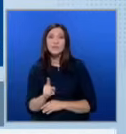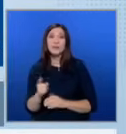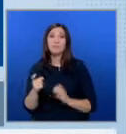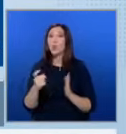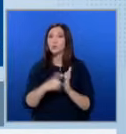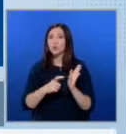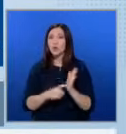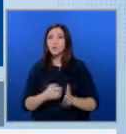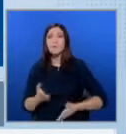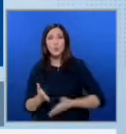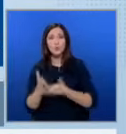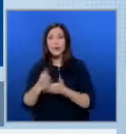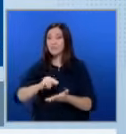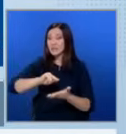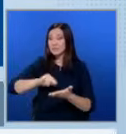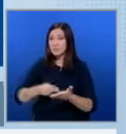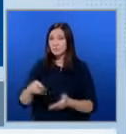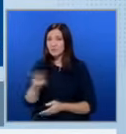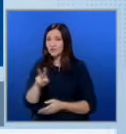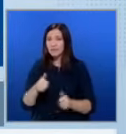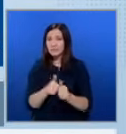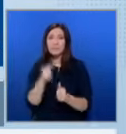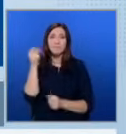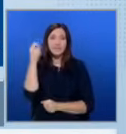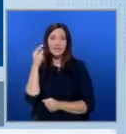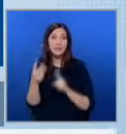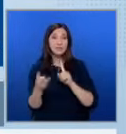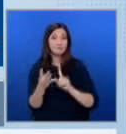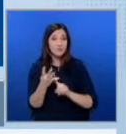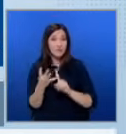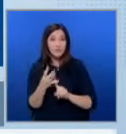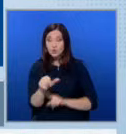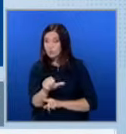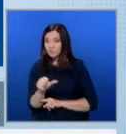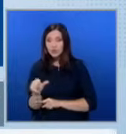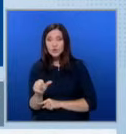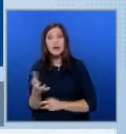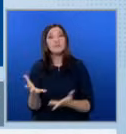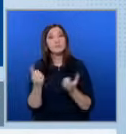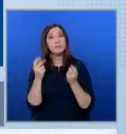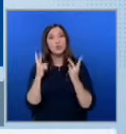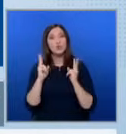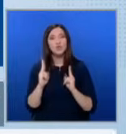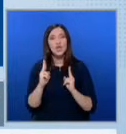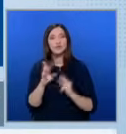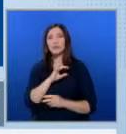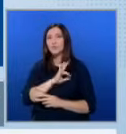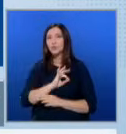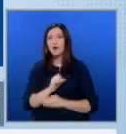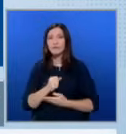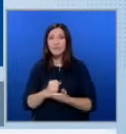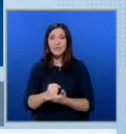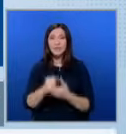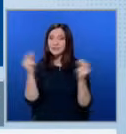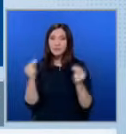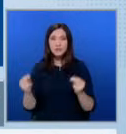легитимира, подкрепя с подпис на двамата съпредседатели. Четвърто, подчертаваме, че взимането на решение за получаване на мандат